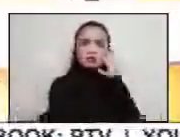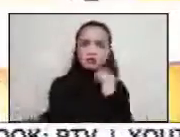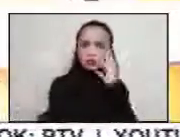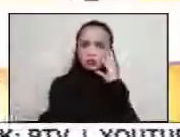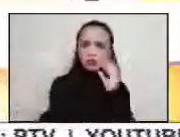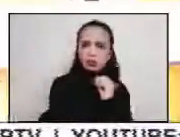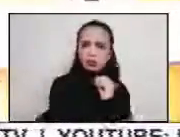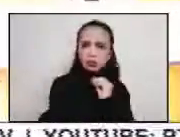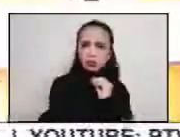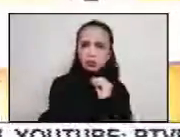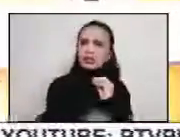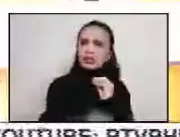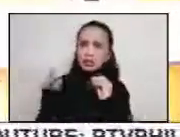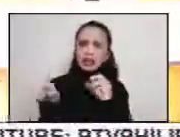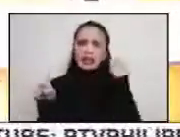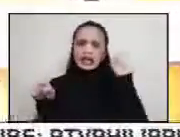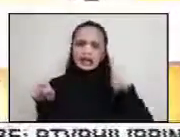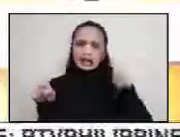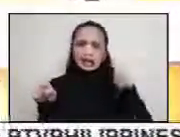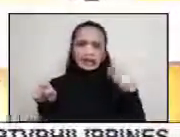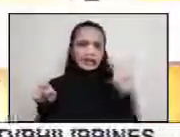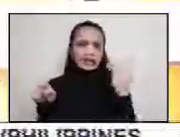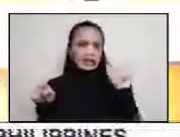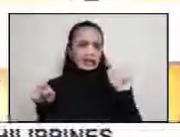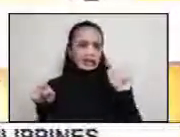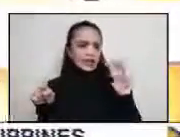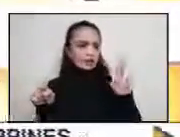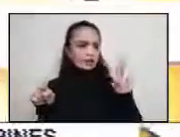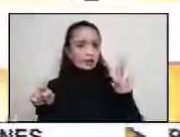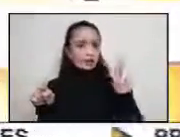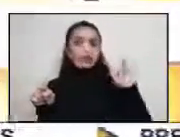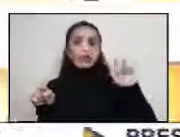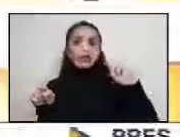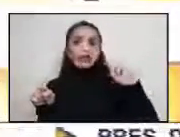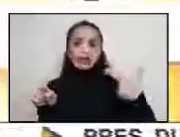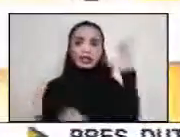magkikipag-usap, kung maaari lang, takpan natin ang ating mga bibig. Pati na ang ilong, ha?